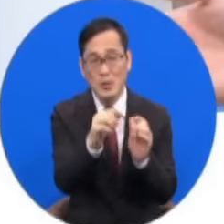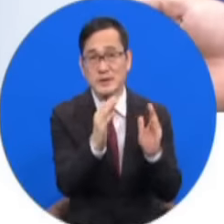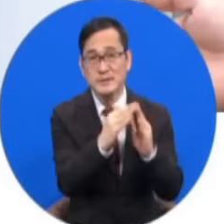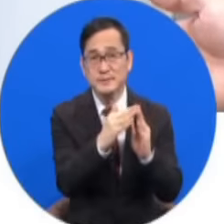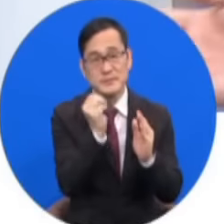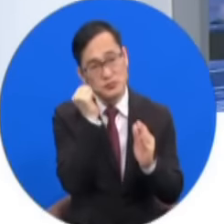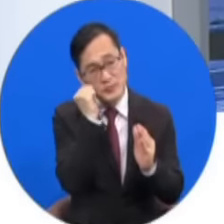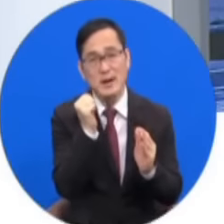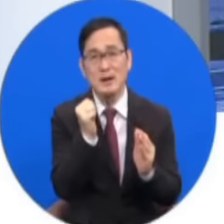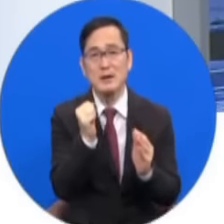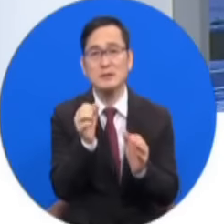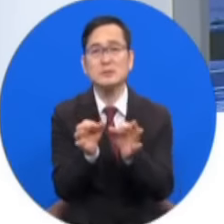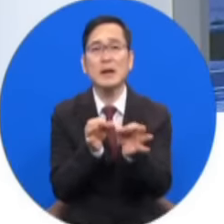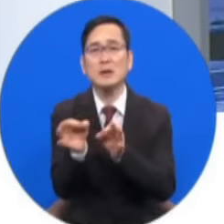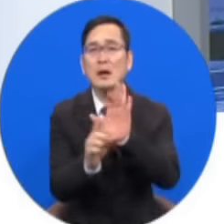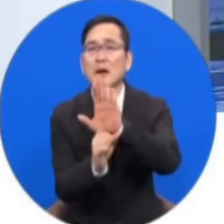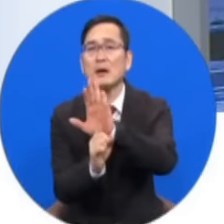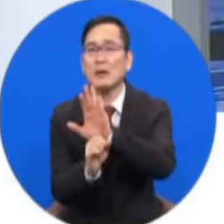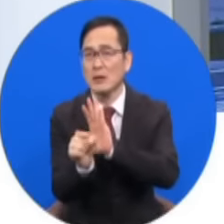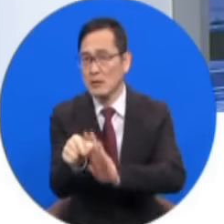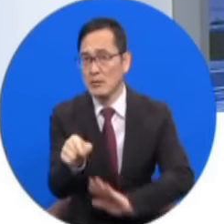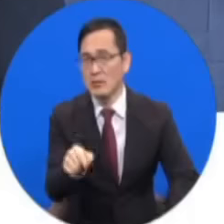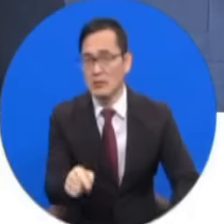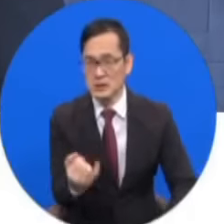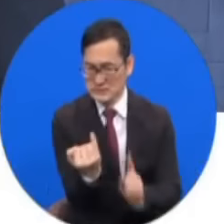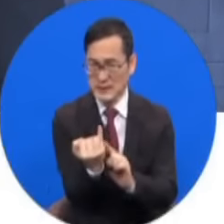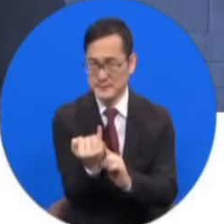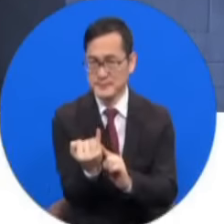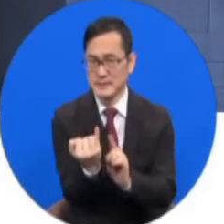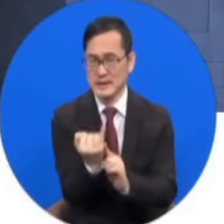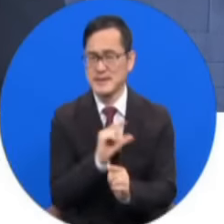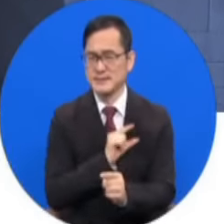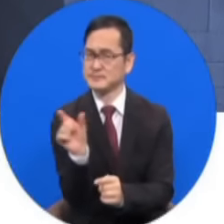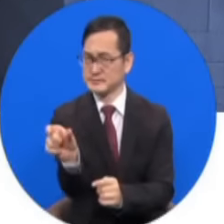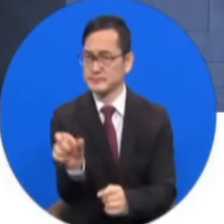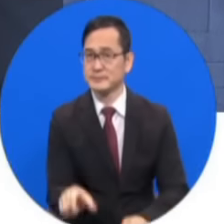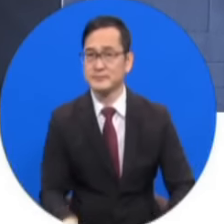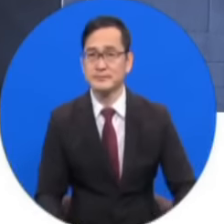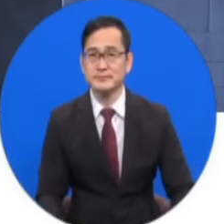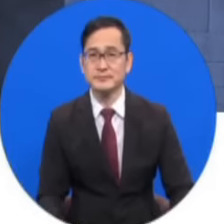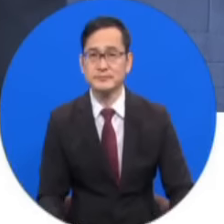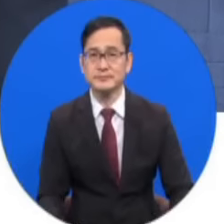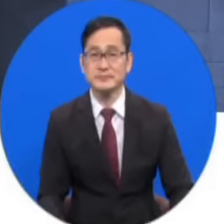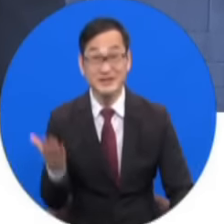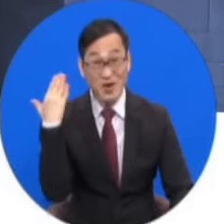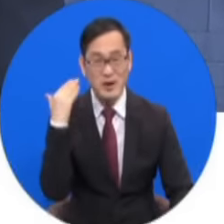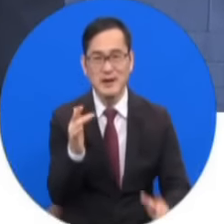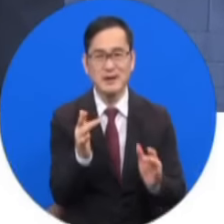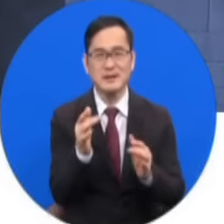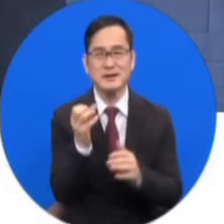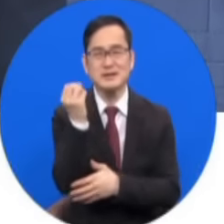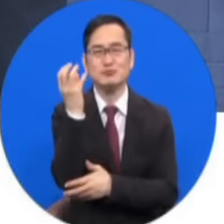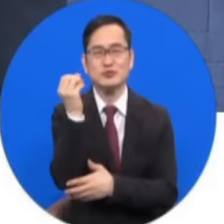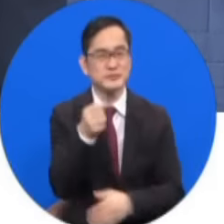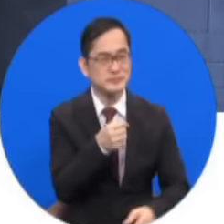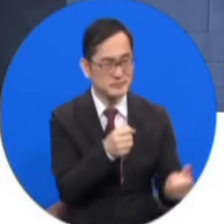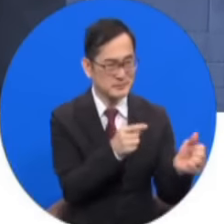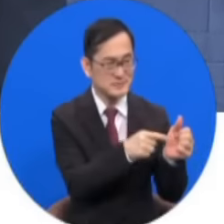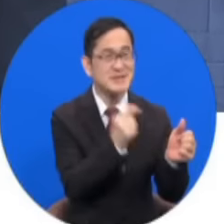발생할 수 있는 것 관련한 내용인데 한 언론 인터뷰에서 송 신부를 인터뷰했어요 그래서 그